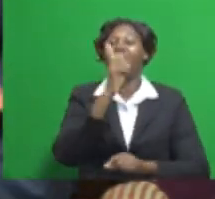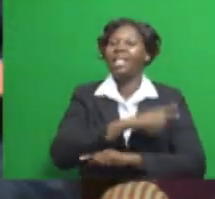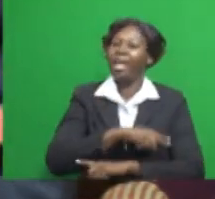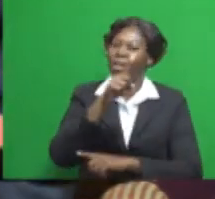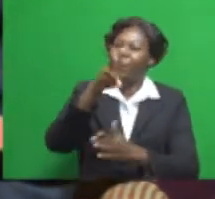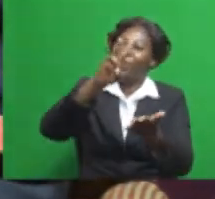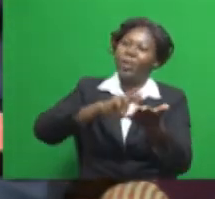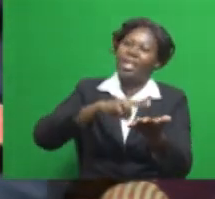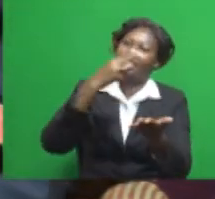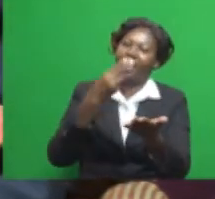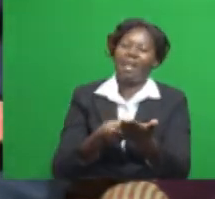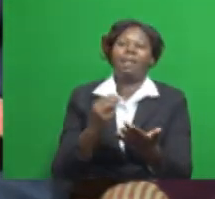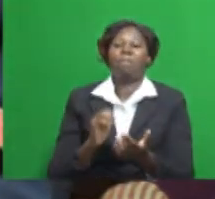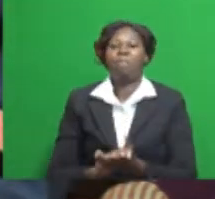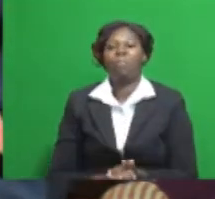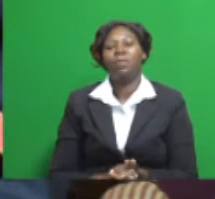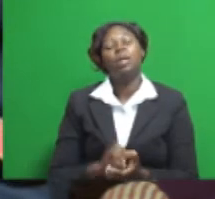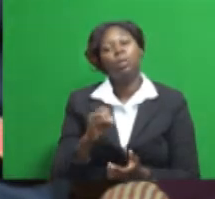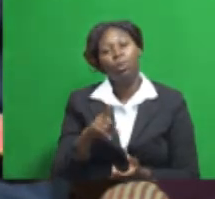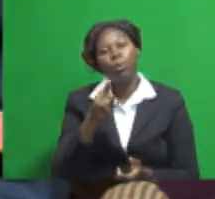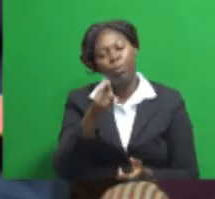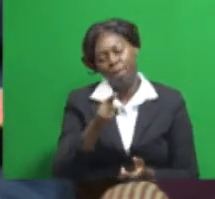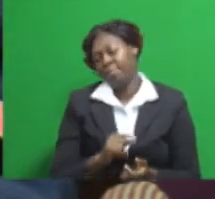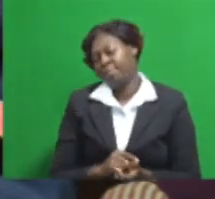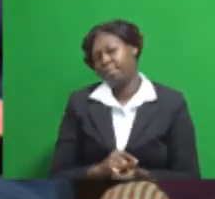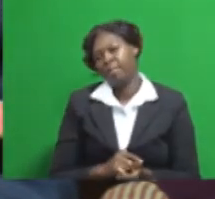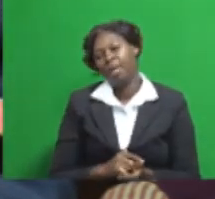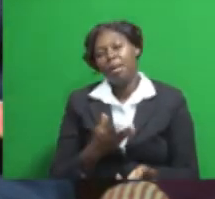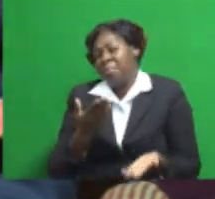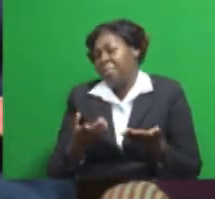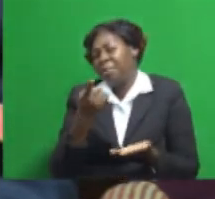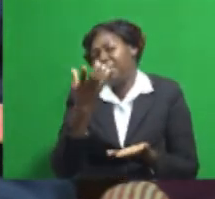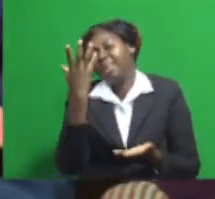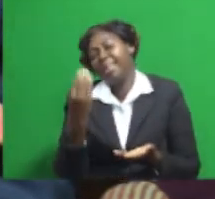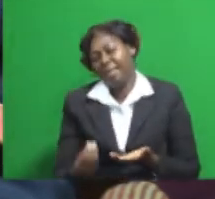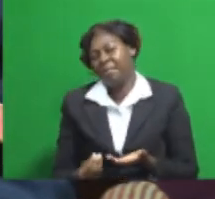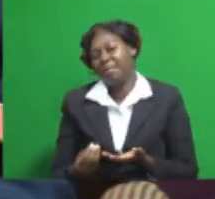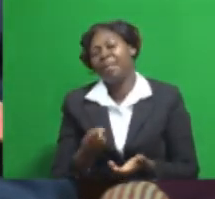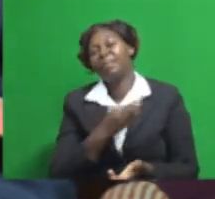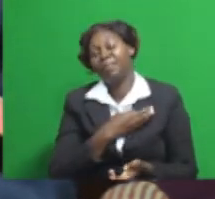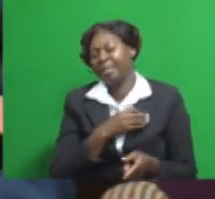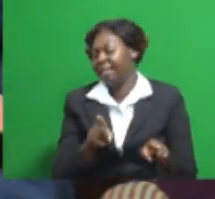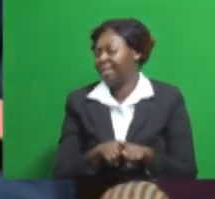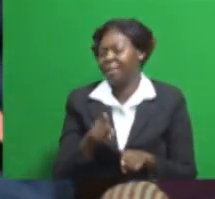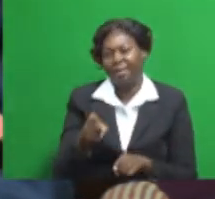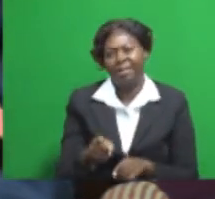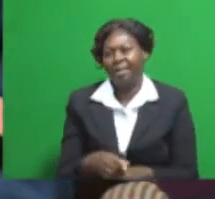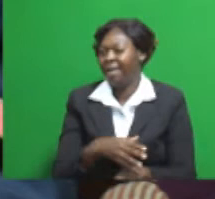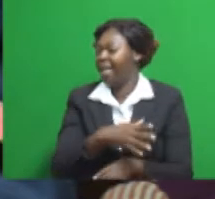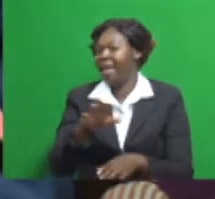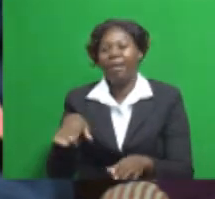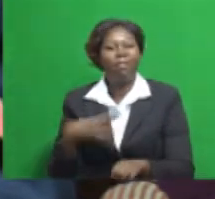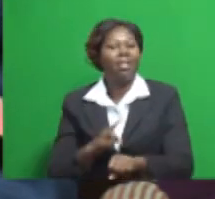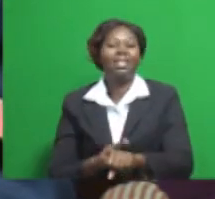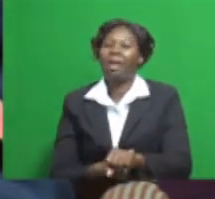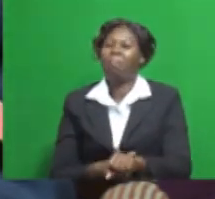Noza kutenda kwakadaro dai kukave mamuri vateereri kuti Mwari ndomunamata shizha nechiri chando chero kukadzia chero kukaita